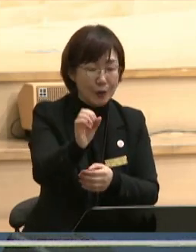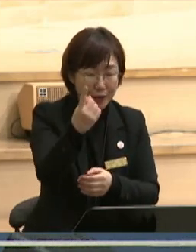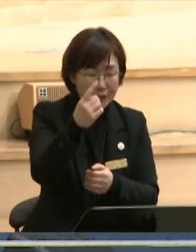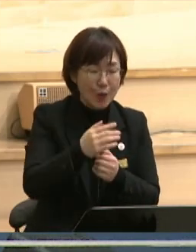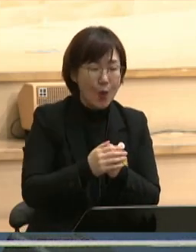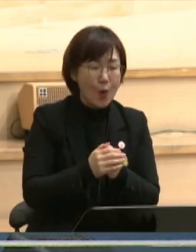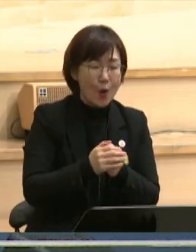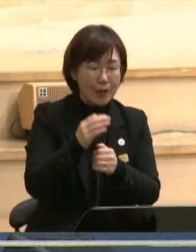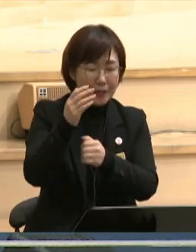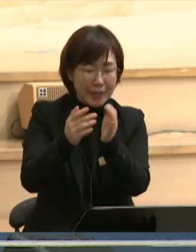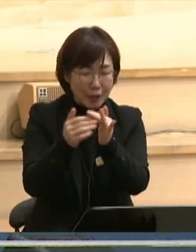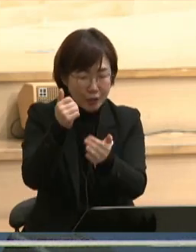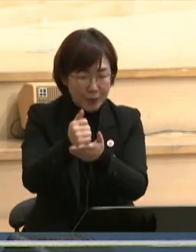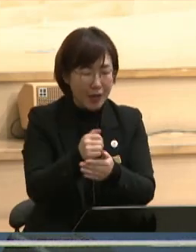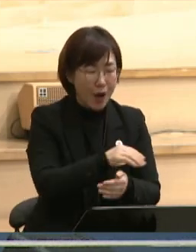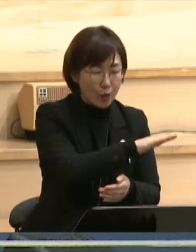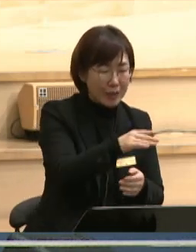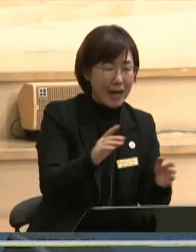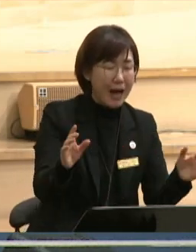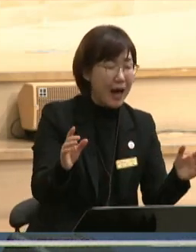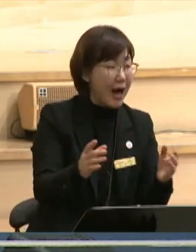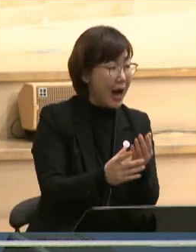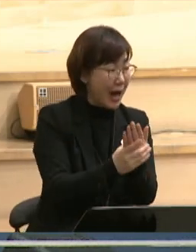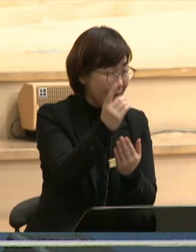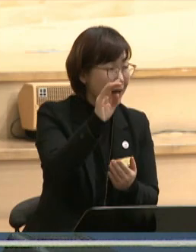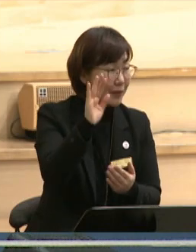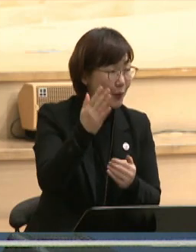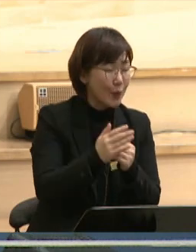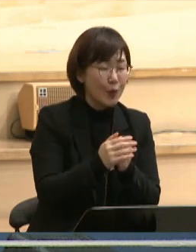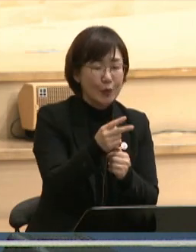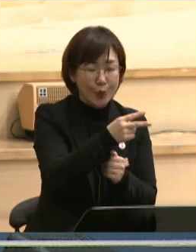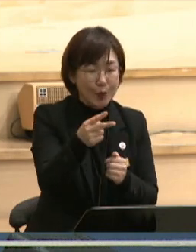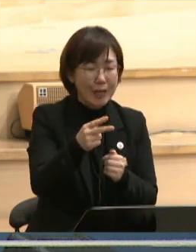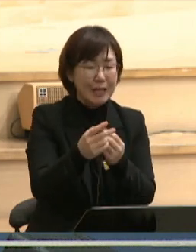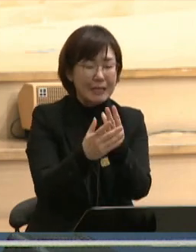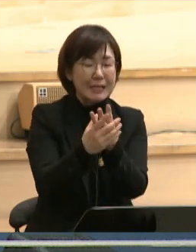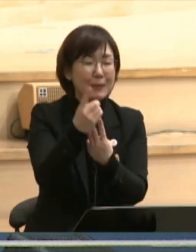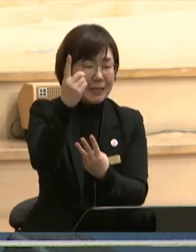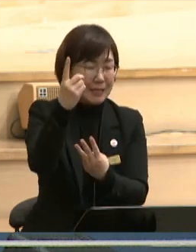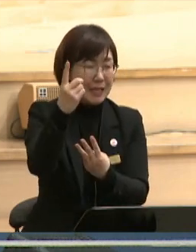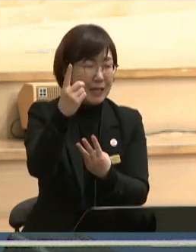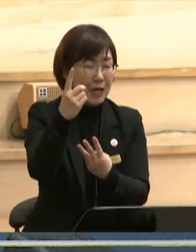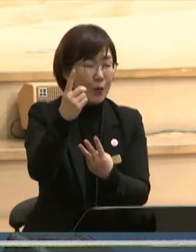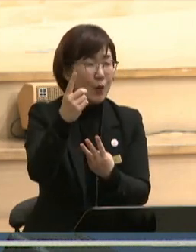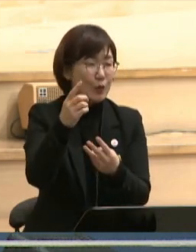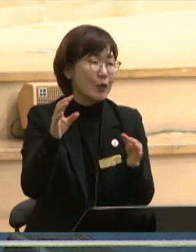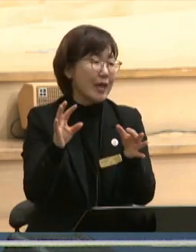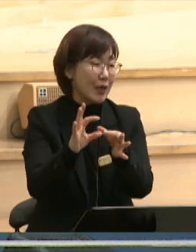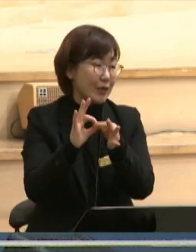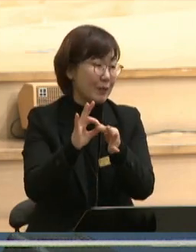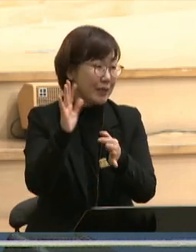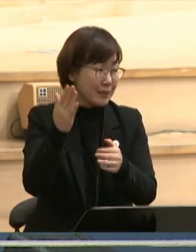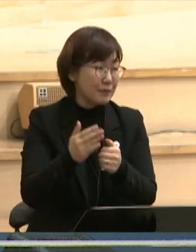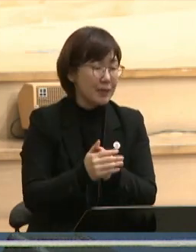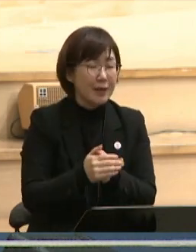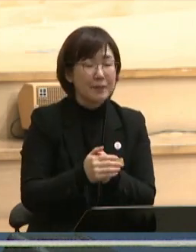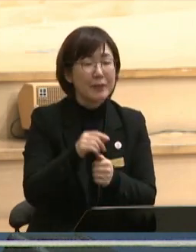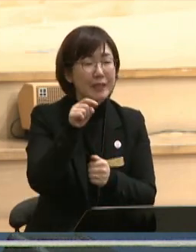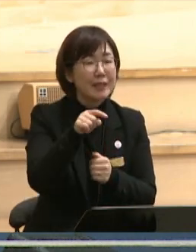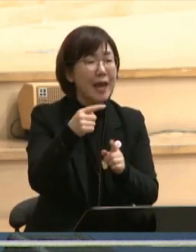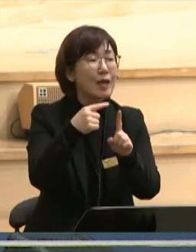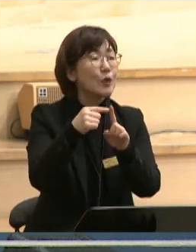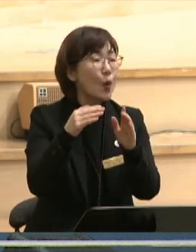나아가서 삼위일체 하나님과 연합을 이루었습니다 그게 교회예요 여러분 이건